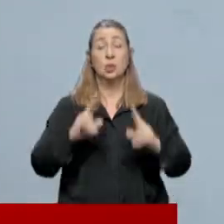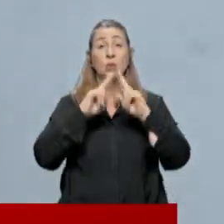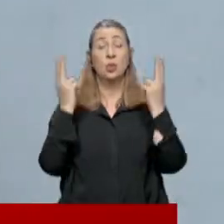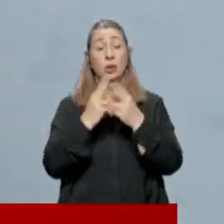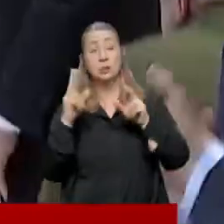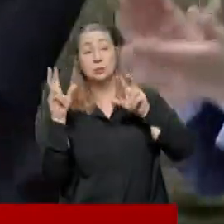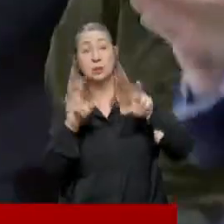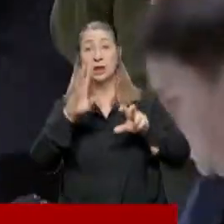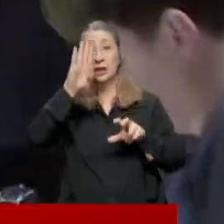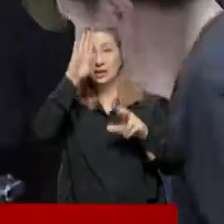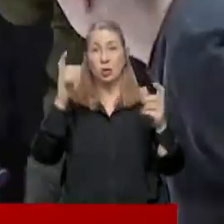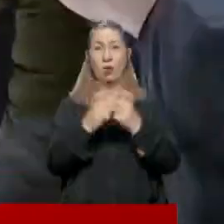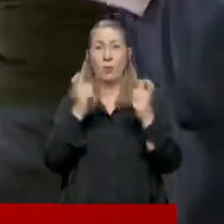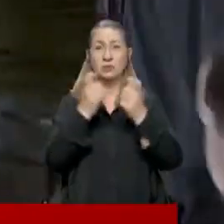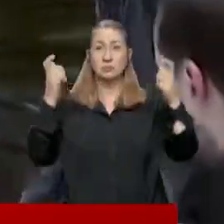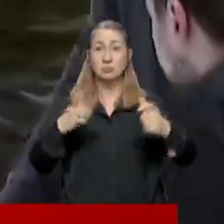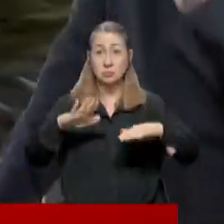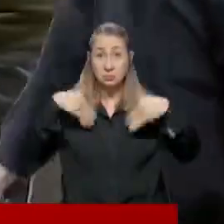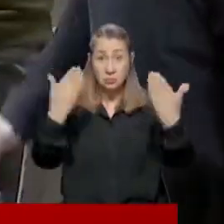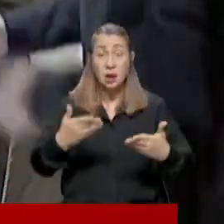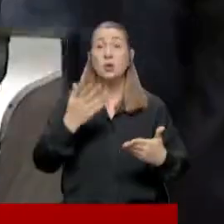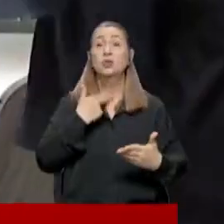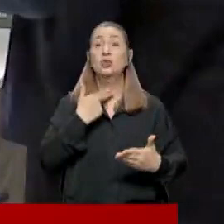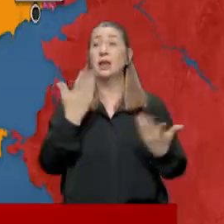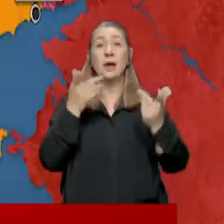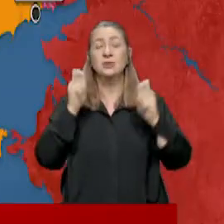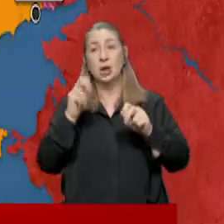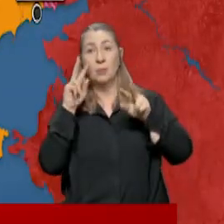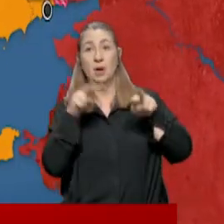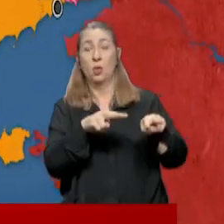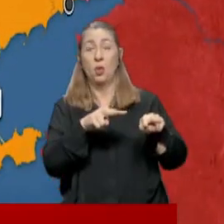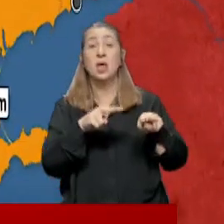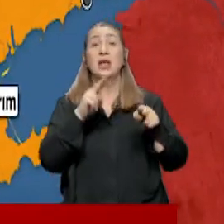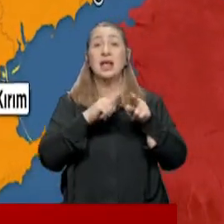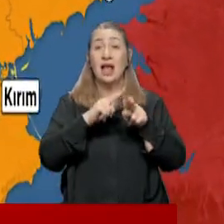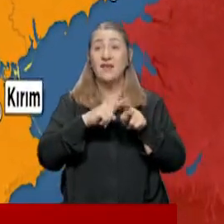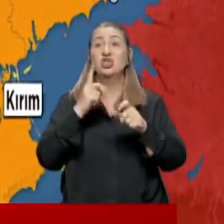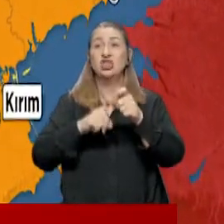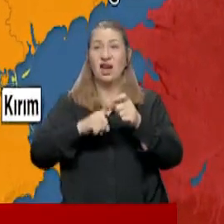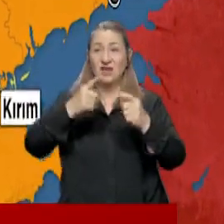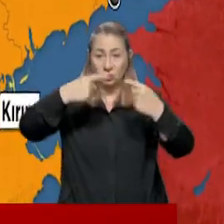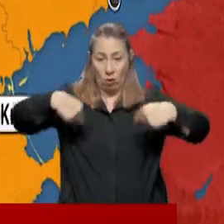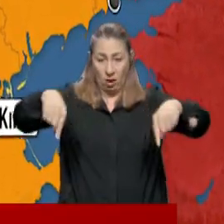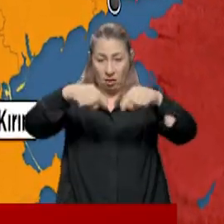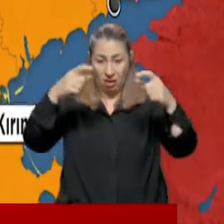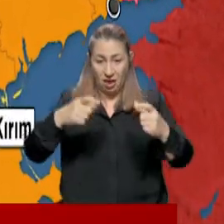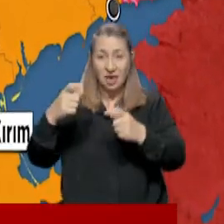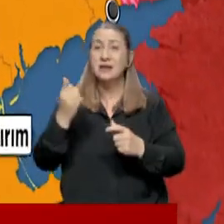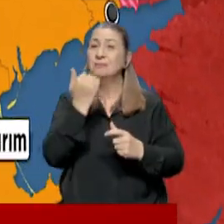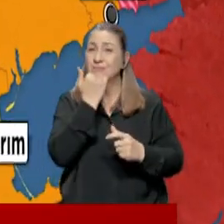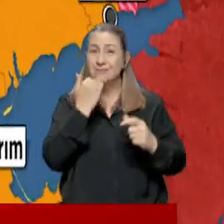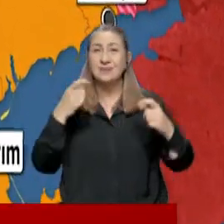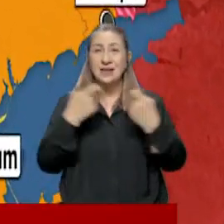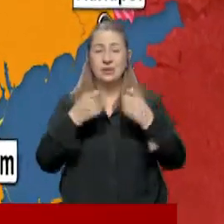Dünyanın gözü İstanbul müzakerelerinin ardından Rusya'nın atacağı adımlara çevrildi. Kiev ve Çernihiv bölgesindeki kısmi ateşkese